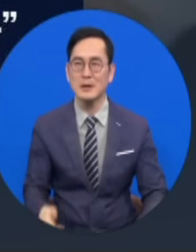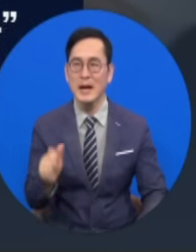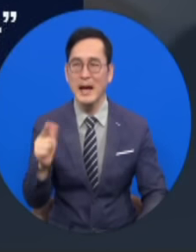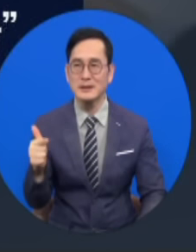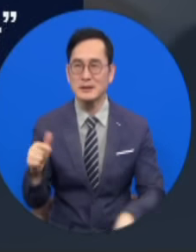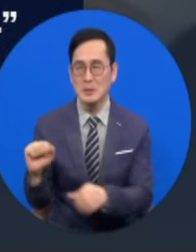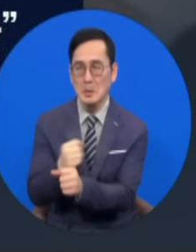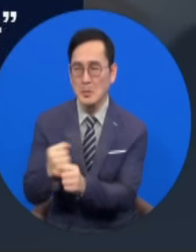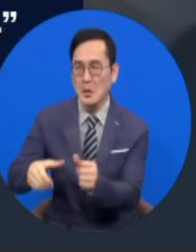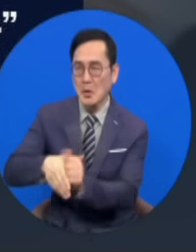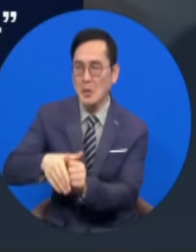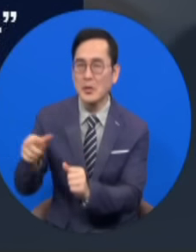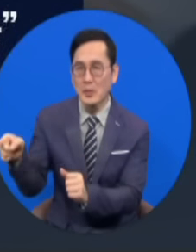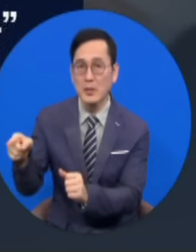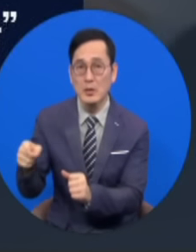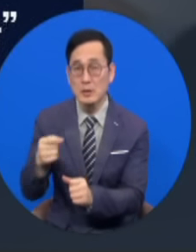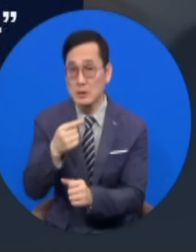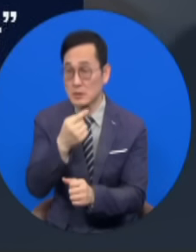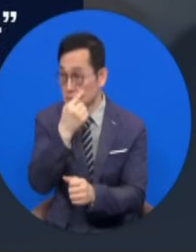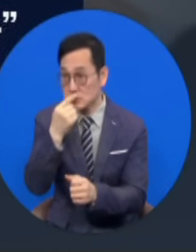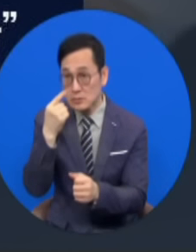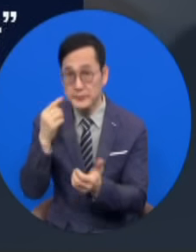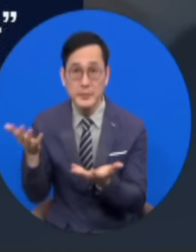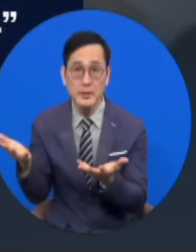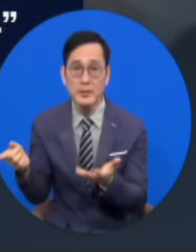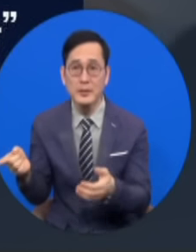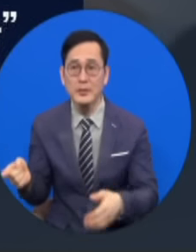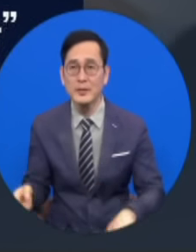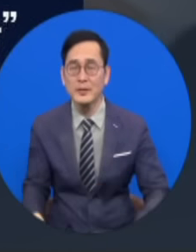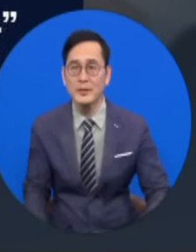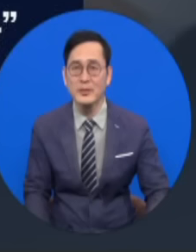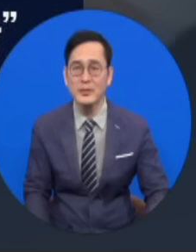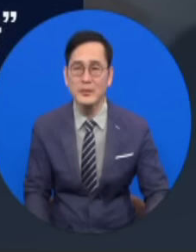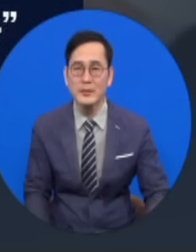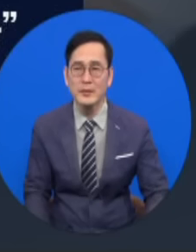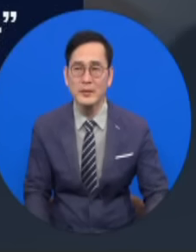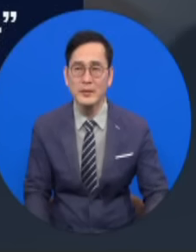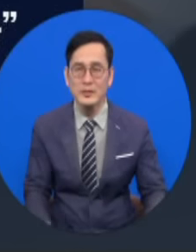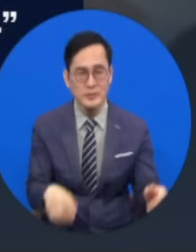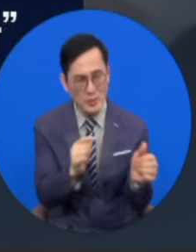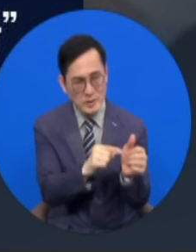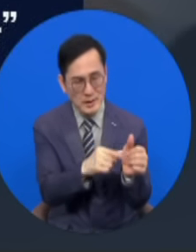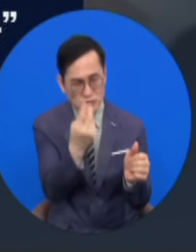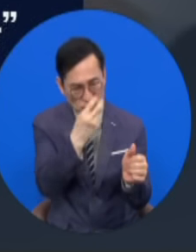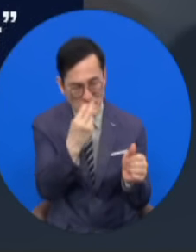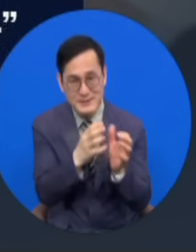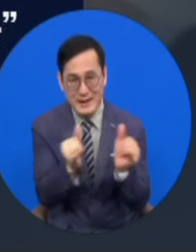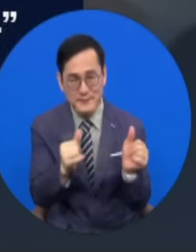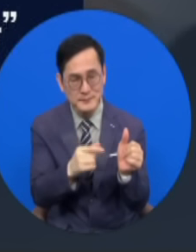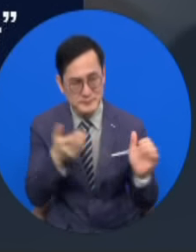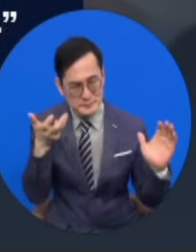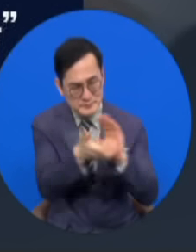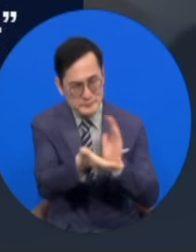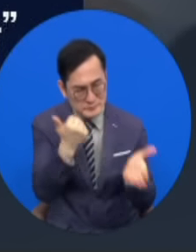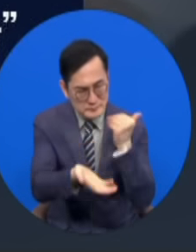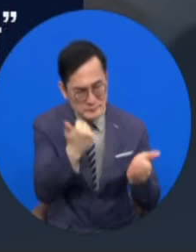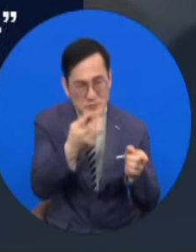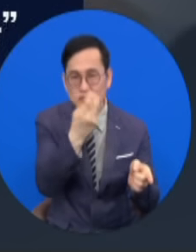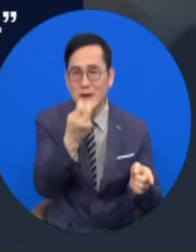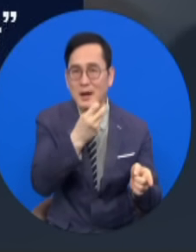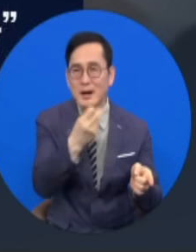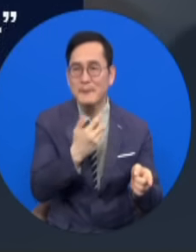기 위법한 언론 압수색 했다 수사대상 했 있다는 거예요 장시호의 모해 위증 교사였다 시호도